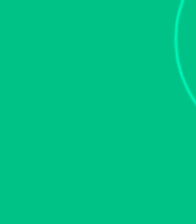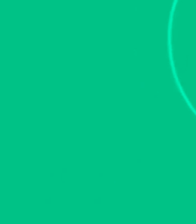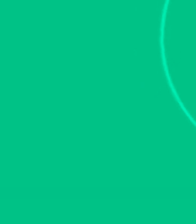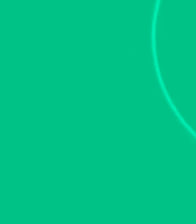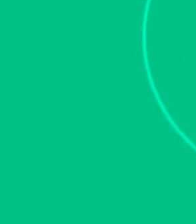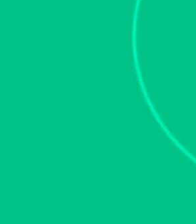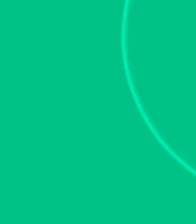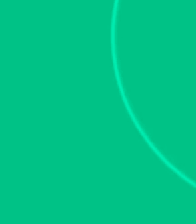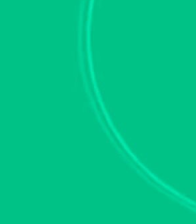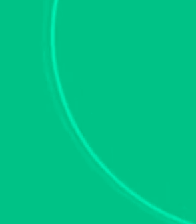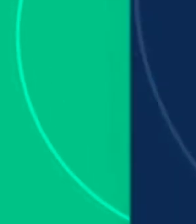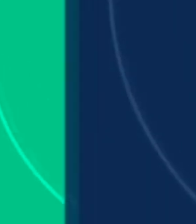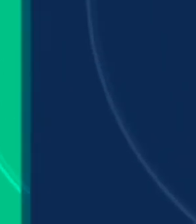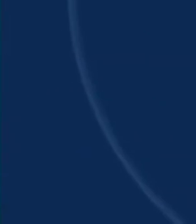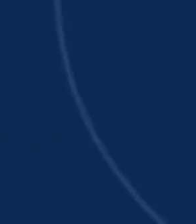Музика